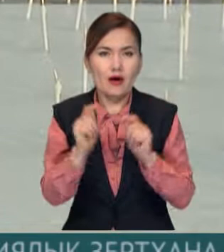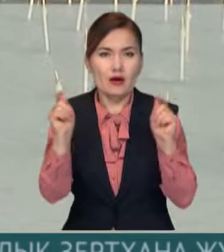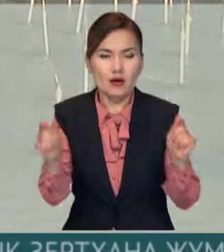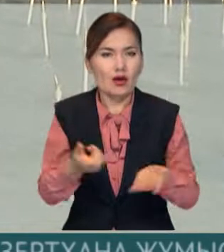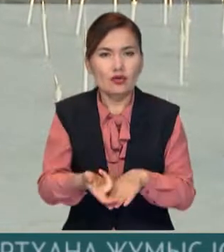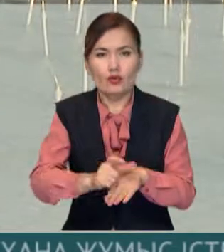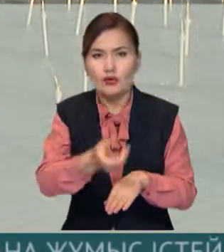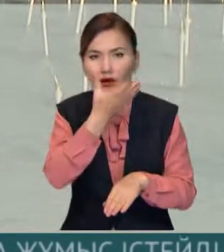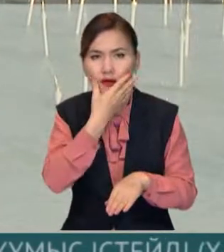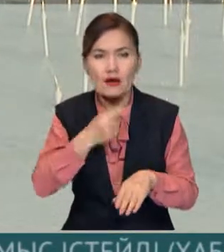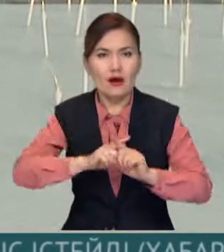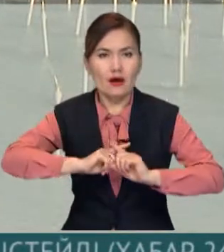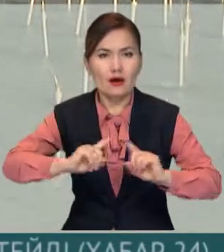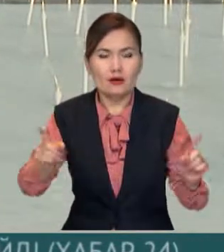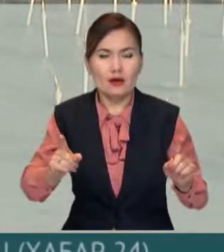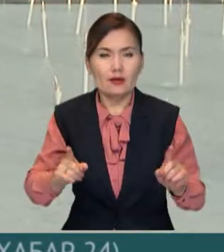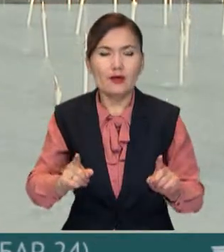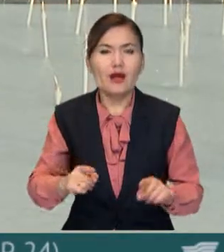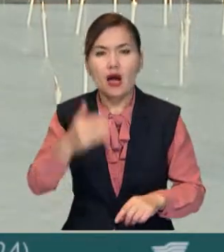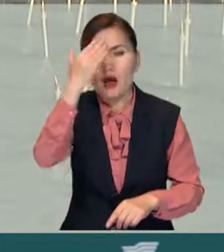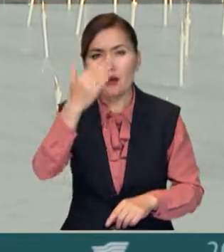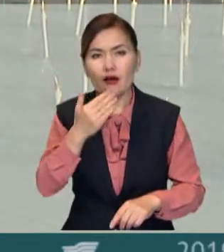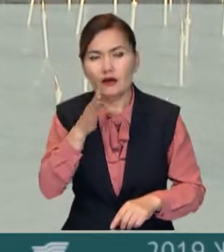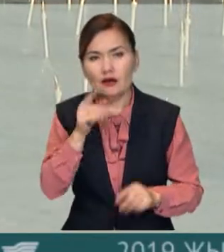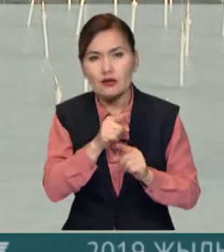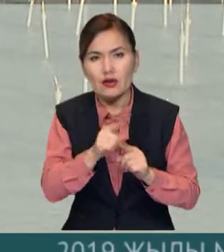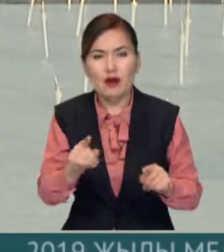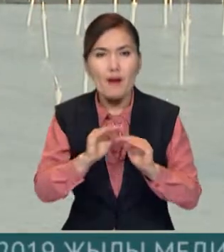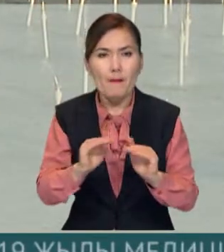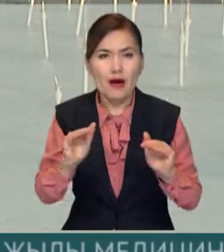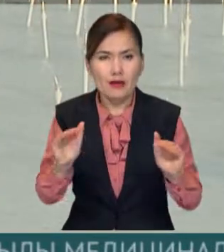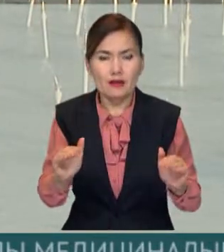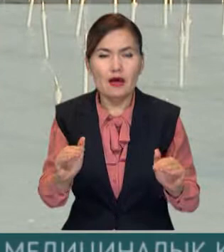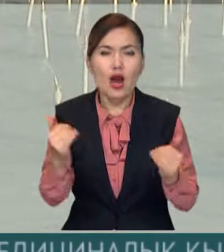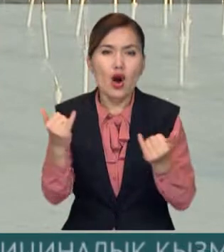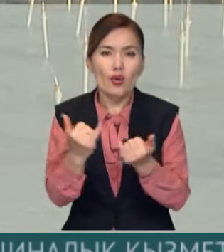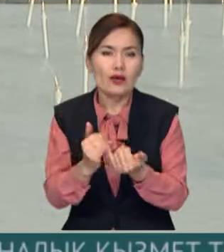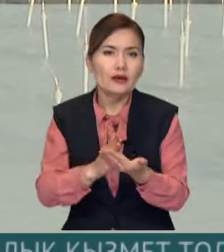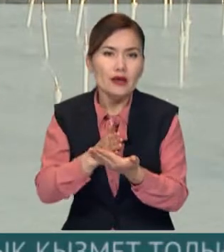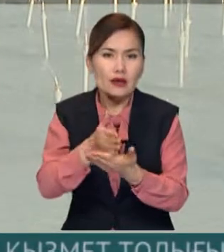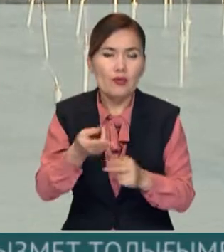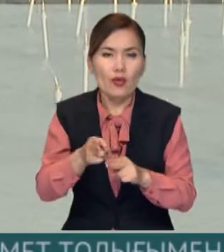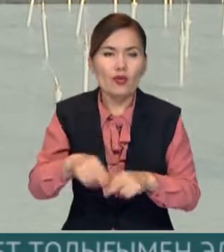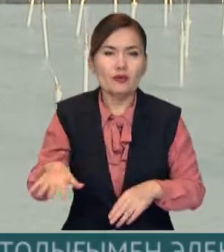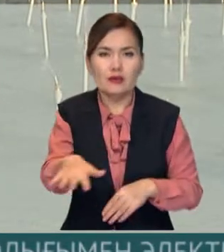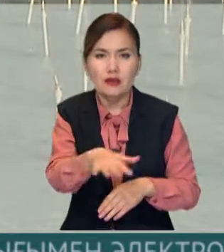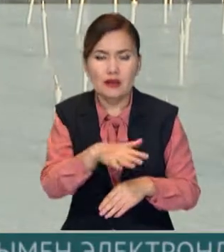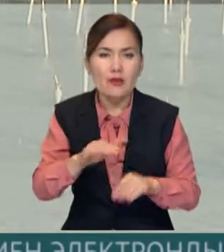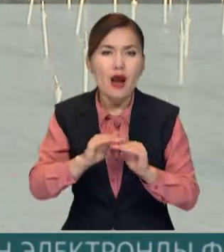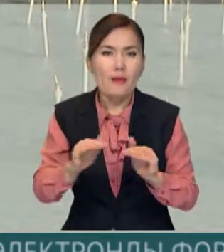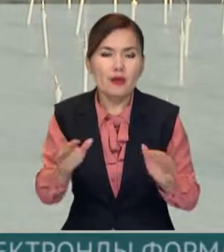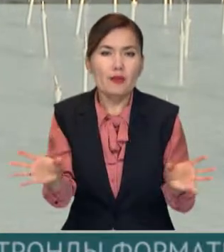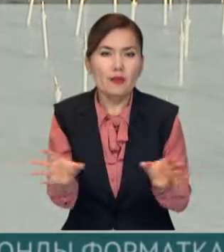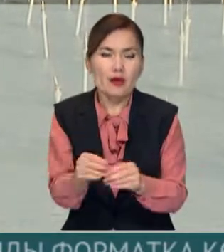өте керемет. Жаздың күні балаларымыз осы Жаңаөзен қаласының тұрғындары осы жерде жаңағы балаларын